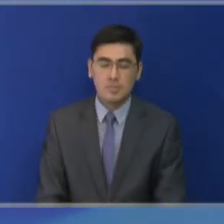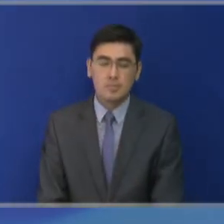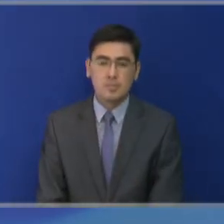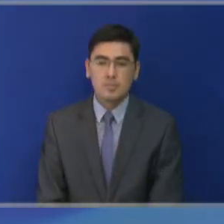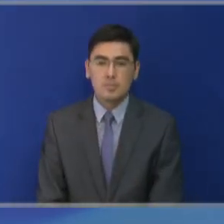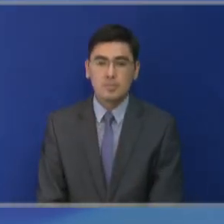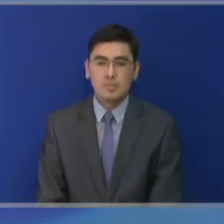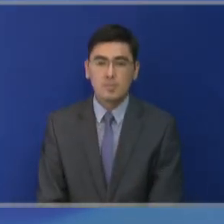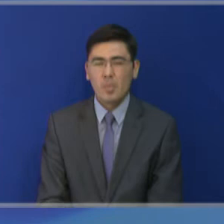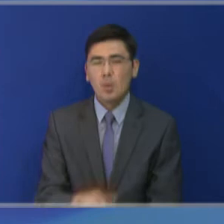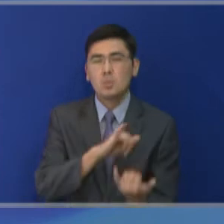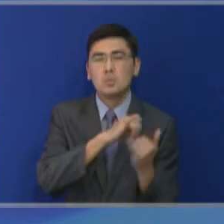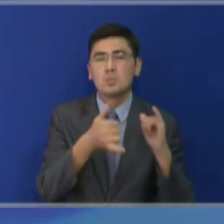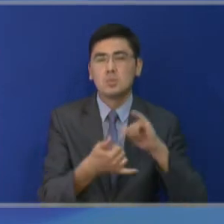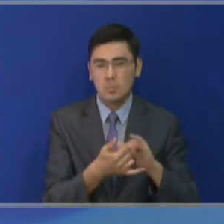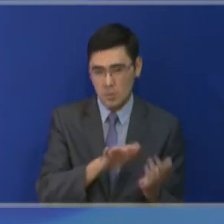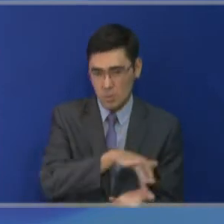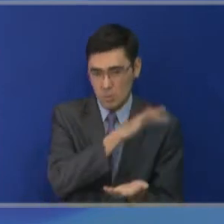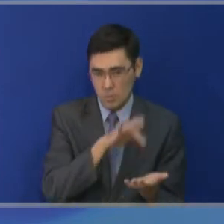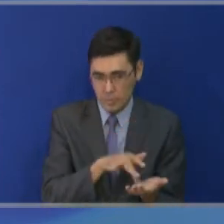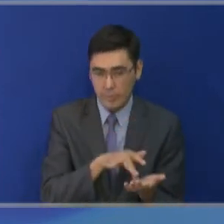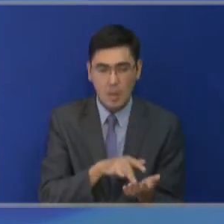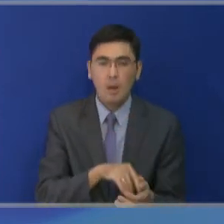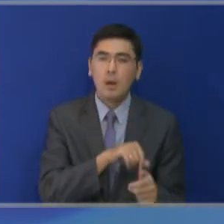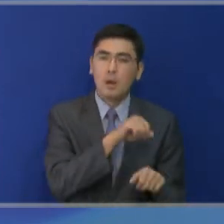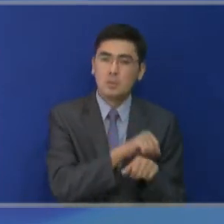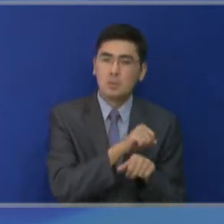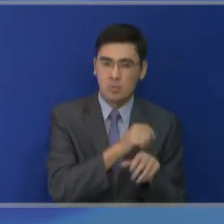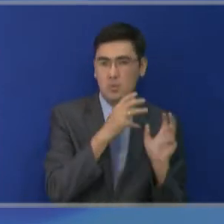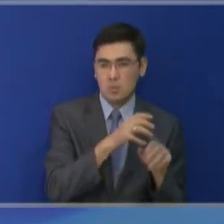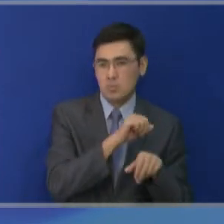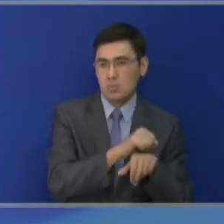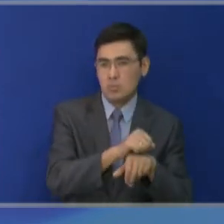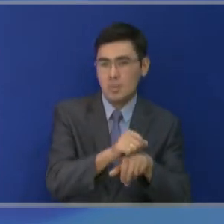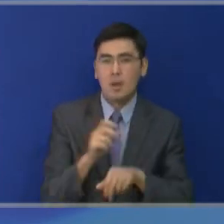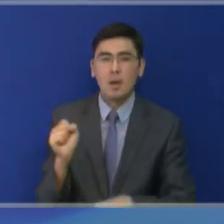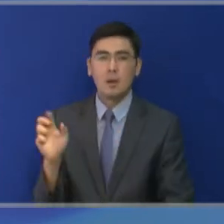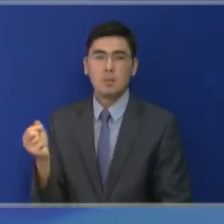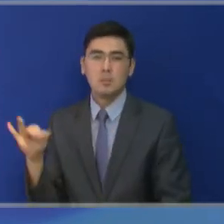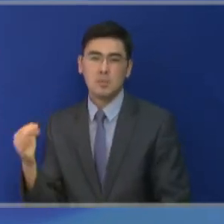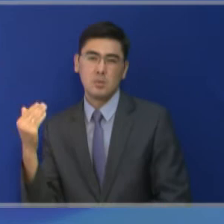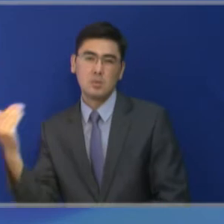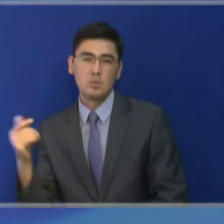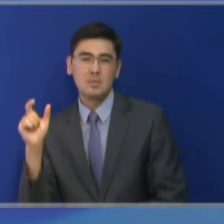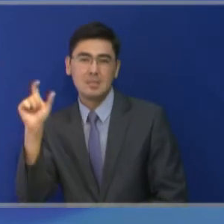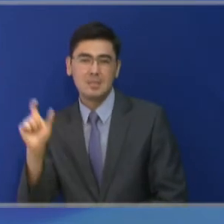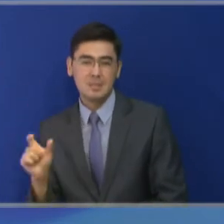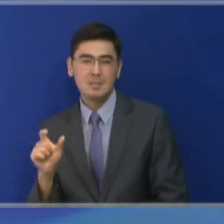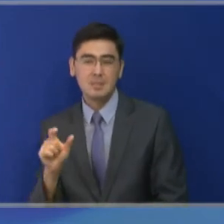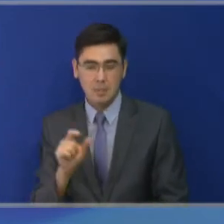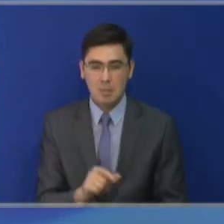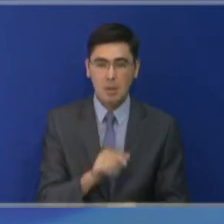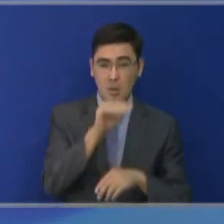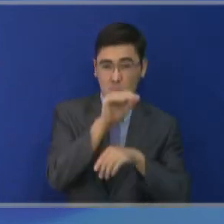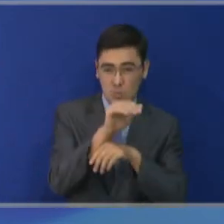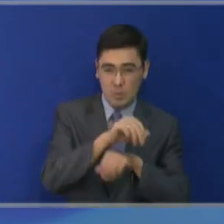Өскемен аялдамаларында Абай өлеңдері, облыс орталығында хакімнің туындылары жазылған аялдамалар қойыла бастады. Әдеби аялдамалар адам